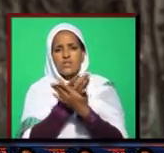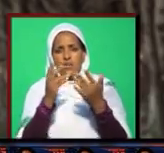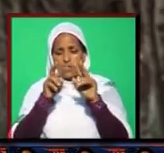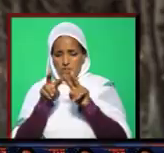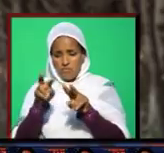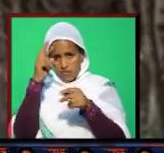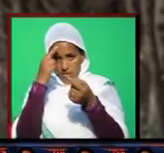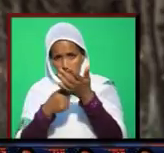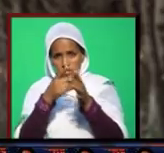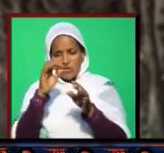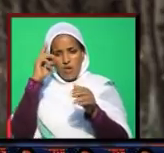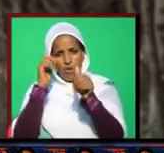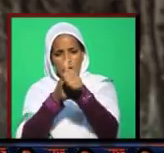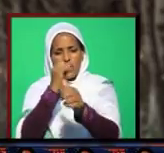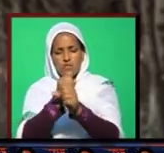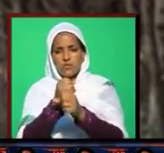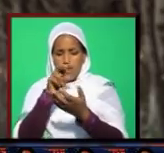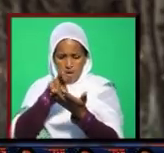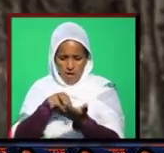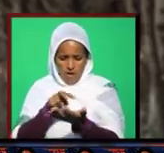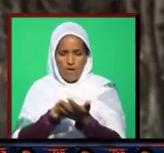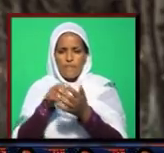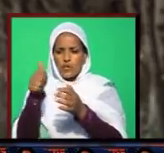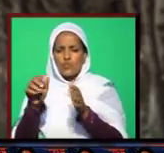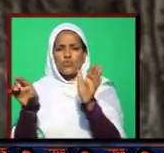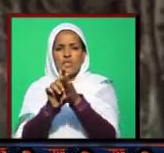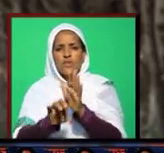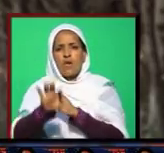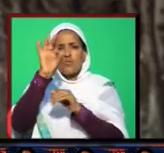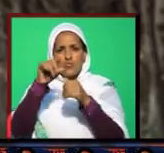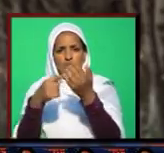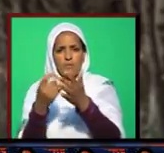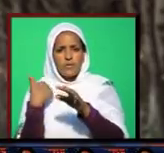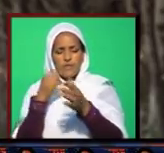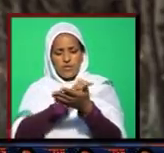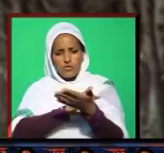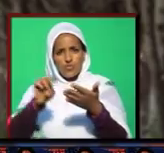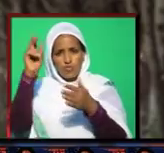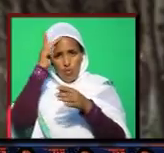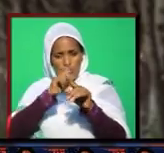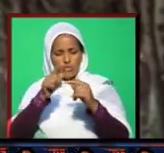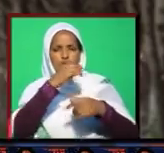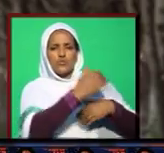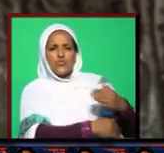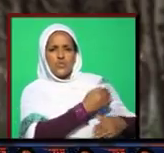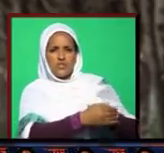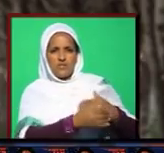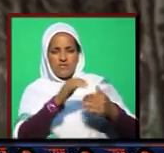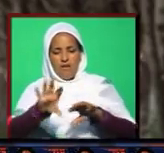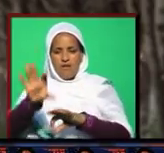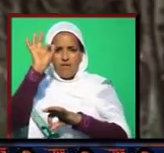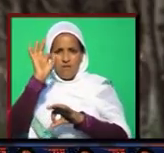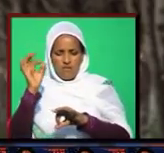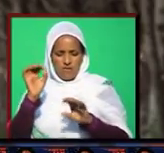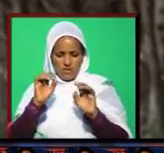እንደ አዲስ ነገር ስለሚታይ እንጂ በሐዋርያት ሥራ ስናነብ እነሱ በህግ ያገኙት እንደነበረ ቅዱስ ጳውሎስ ግን በትውልድ እንደሆነ እና እሱ ተወላጅ